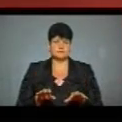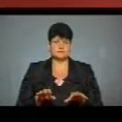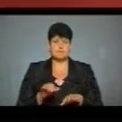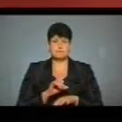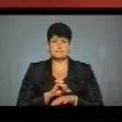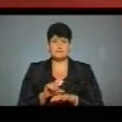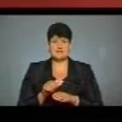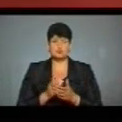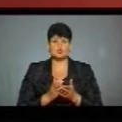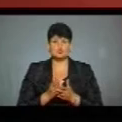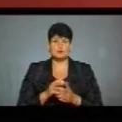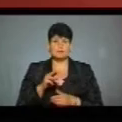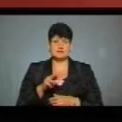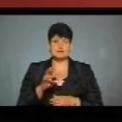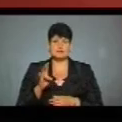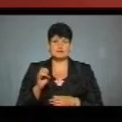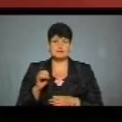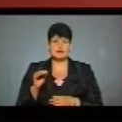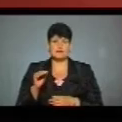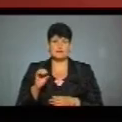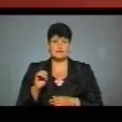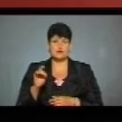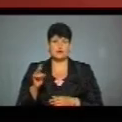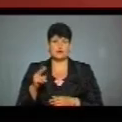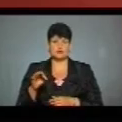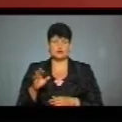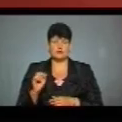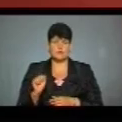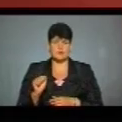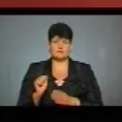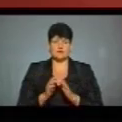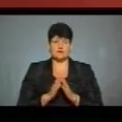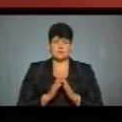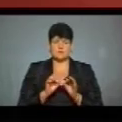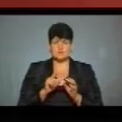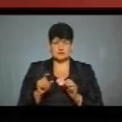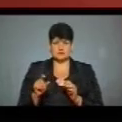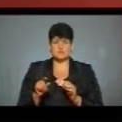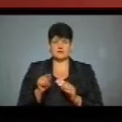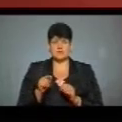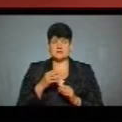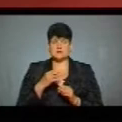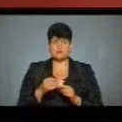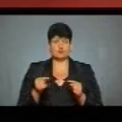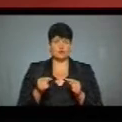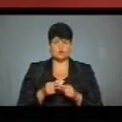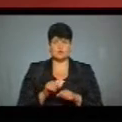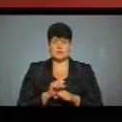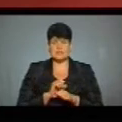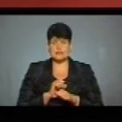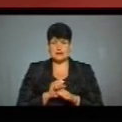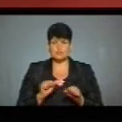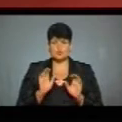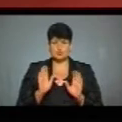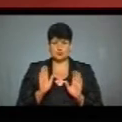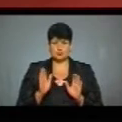митної служби Максима Нефьодова. Прошу цитату, який сказав, що точно не повинно бути машин на